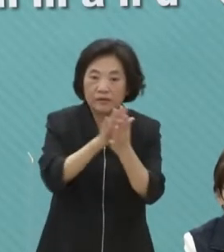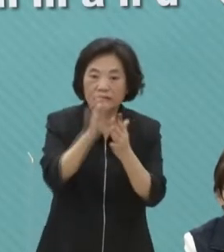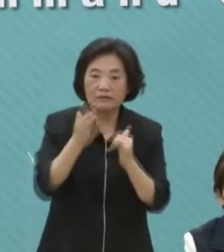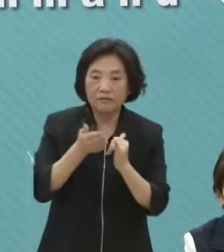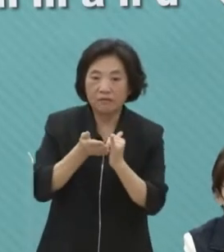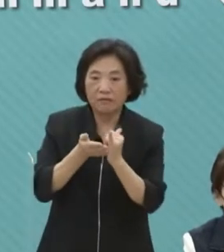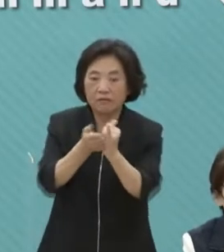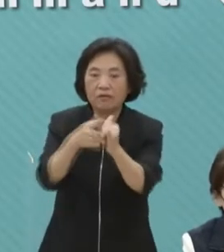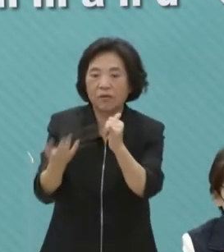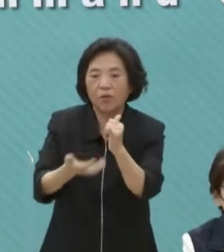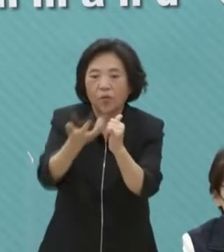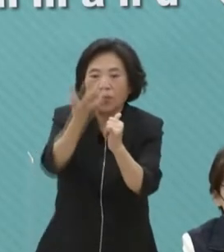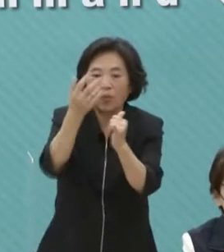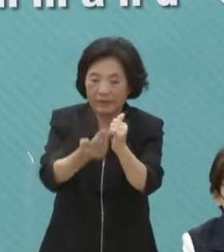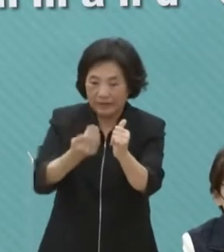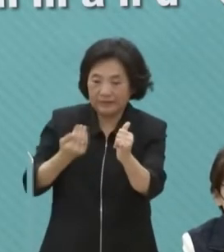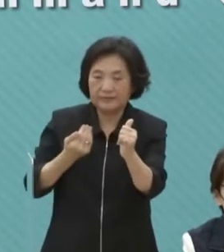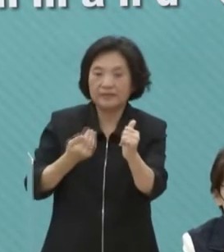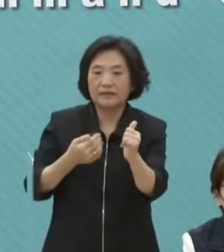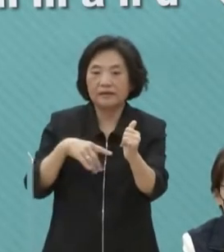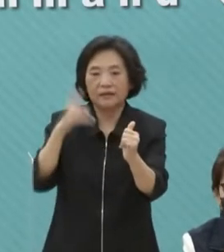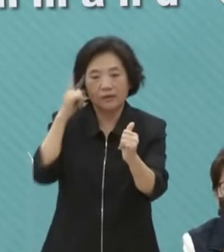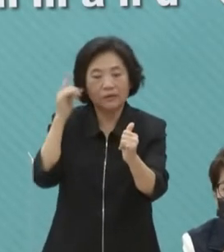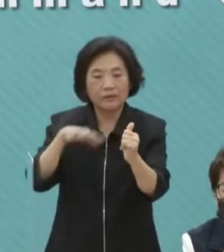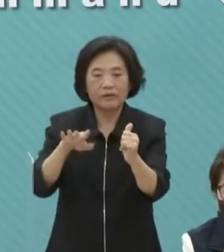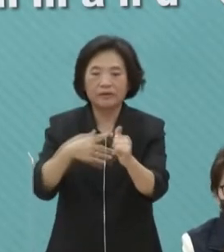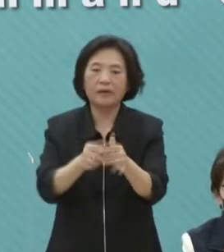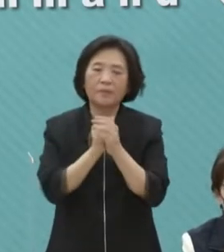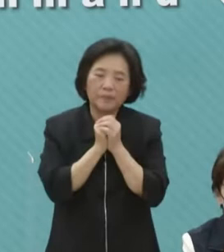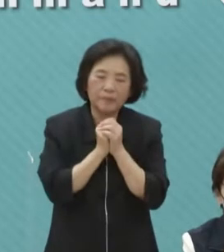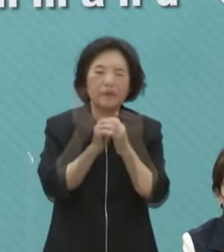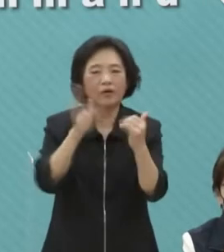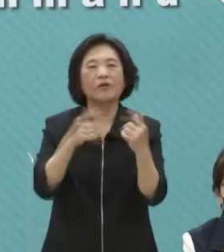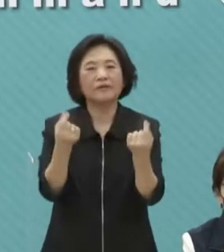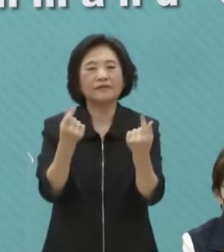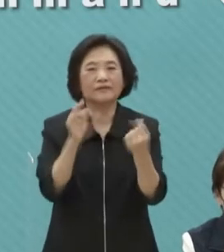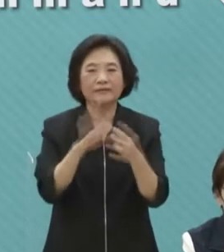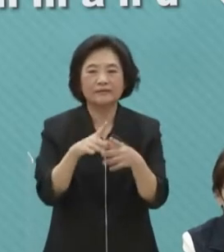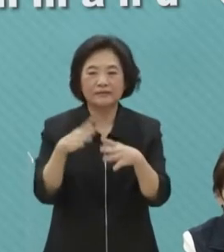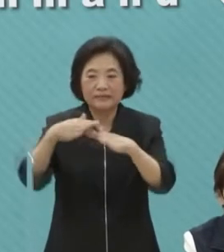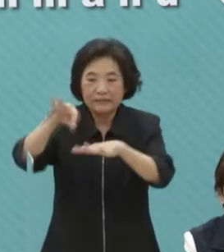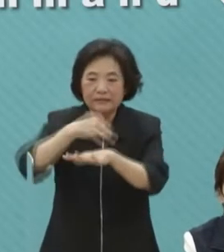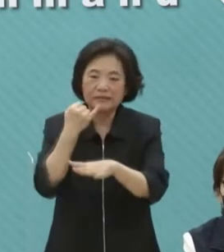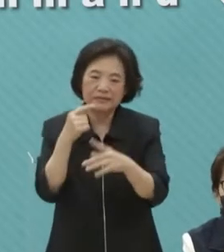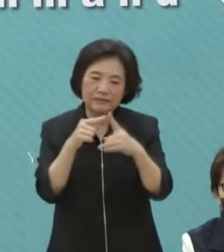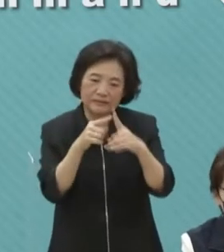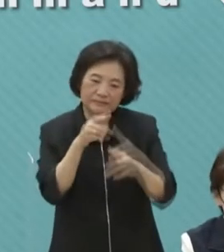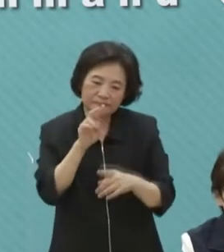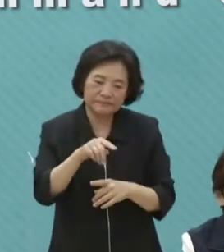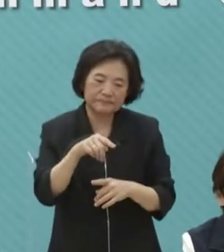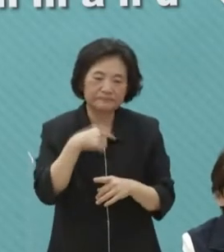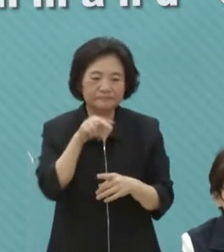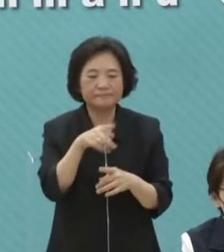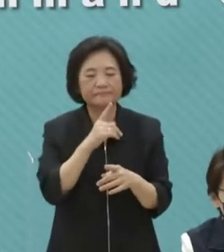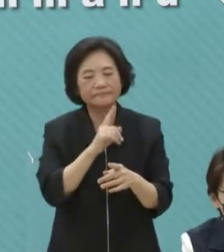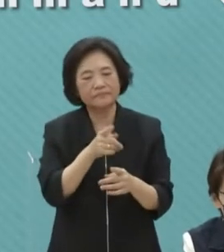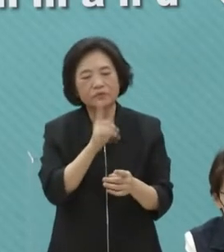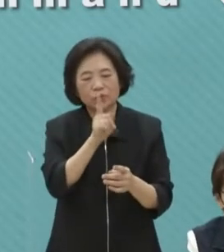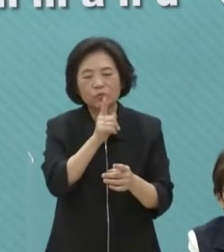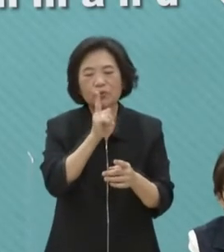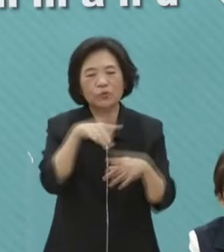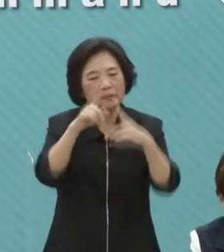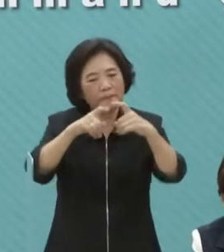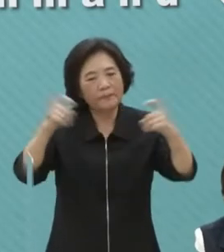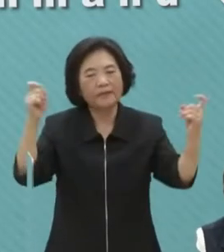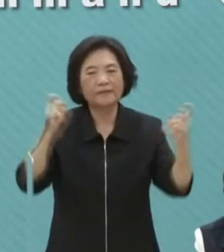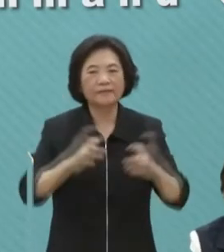火化之前，我们也会开放火化仪式前的告别区，让家属在这个场域来做告别。那这个